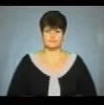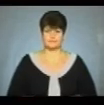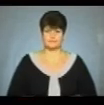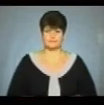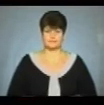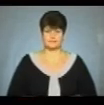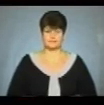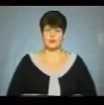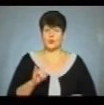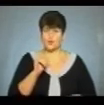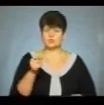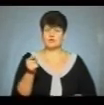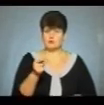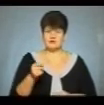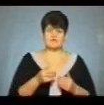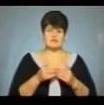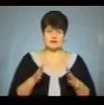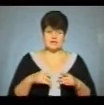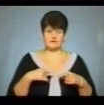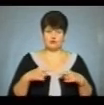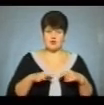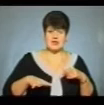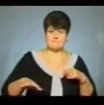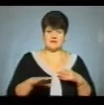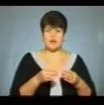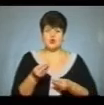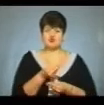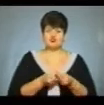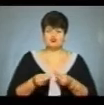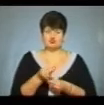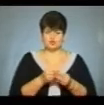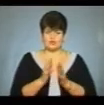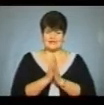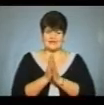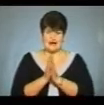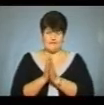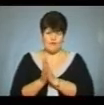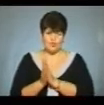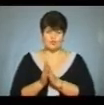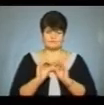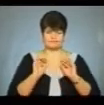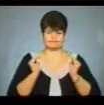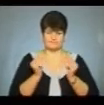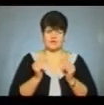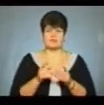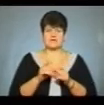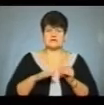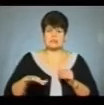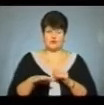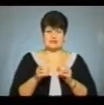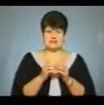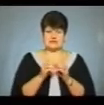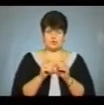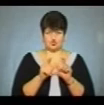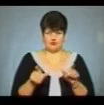20:30. У Тернополі відкрили футбольний майданчик із штучною травою та критими трибунами. Він на стадіоні 10-ї школи. На